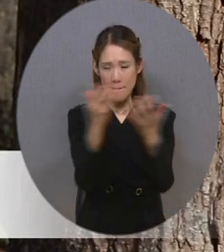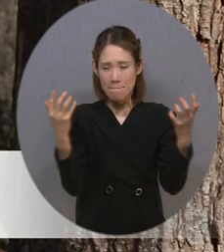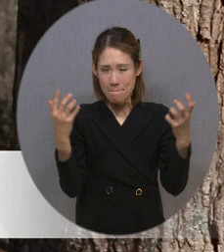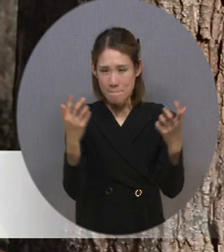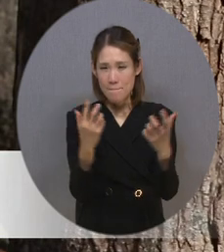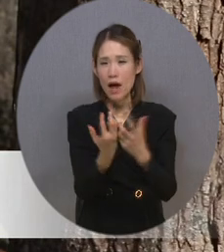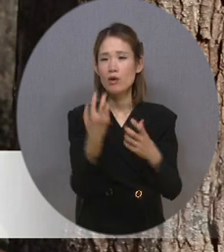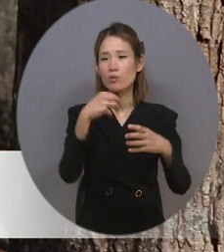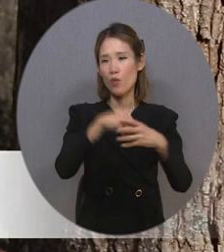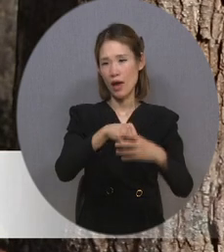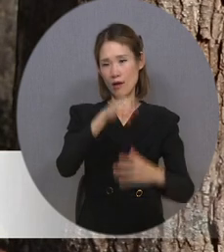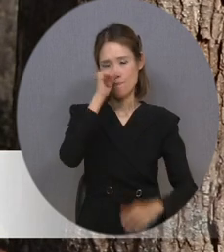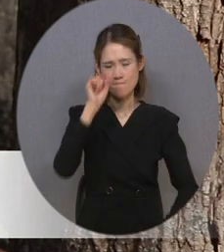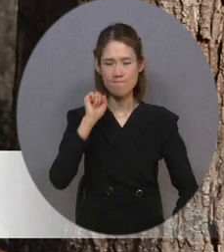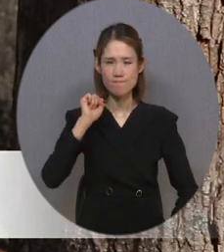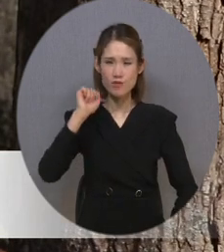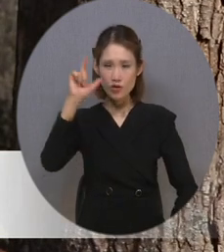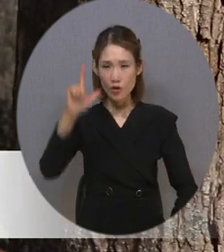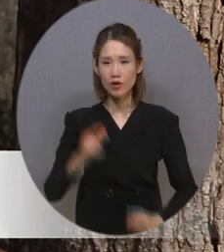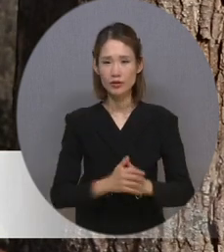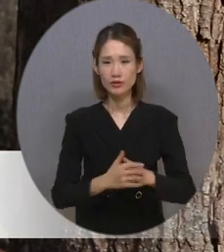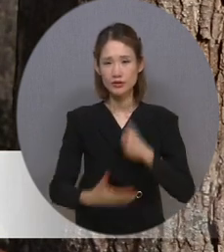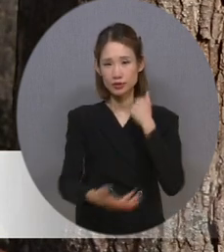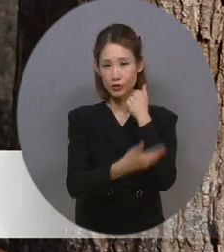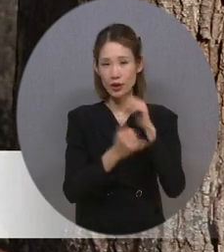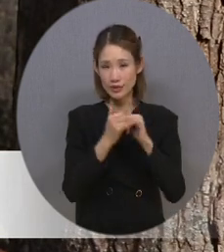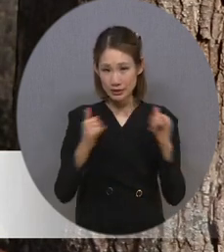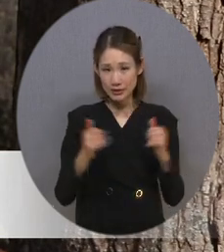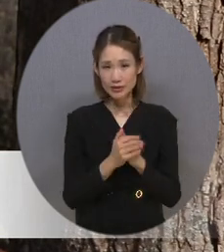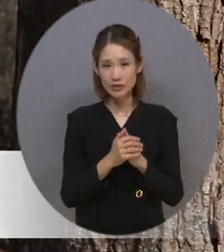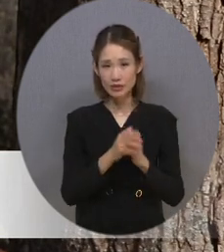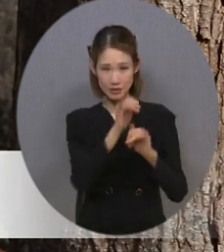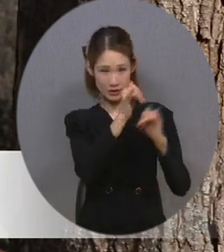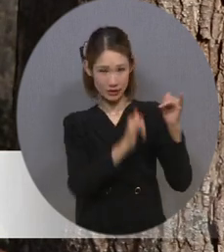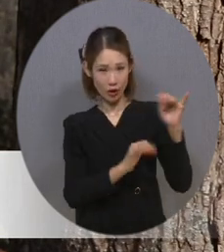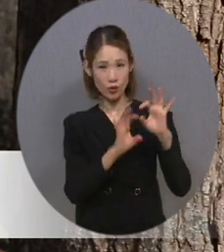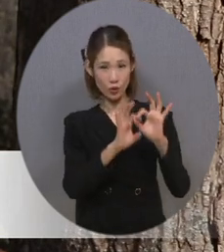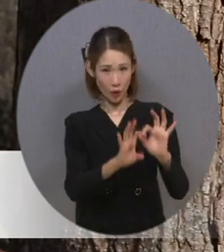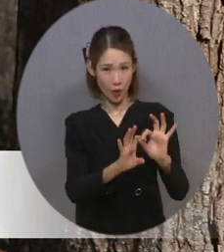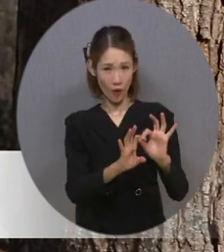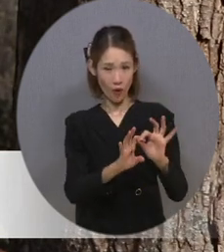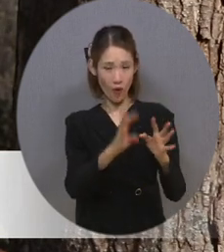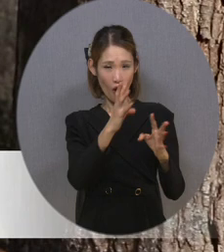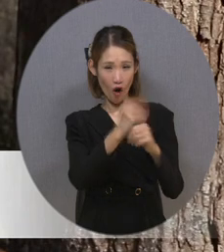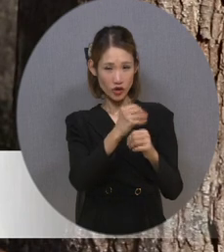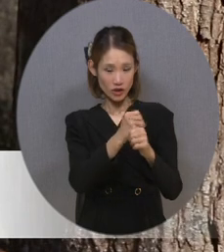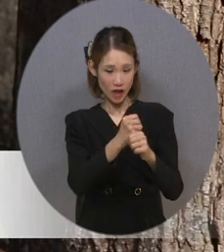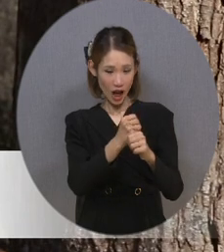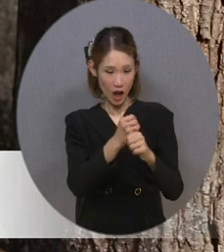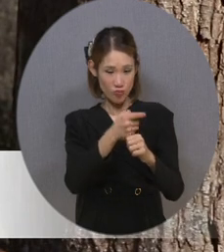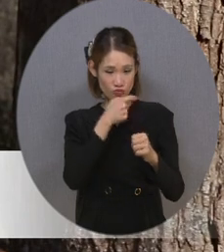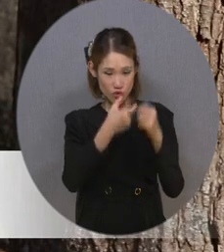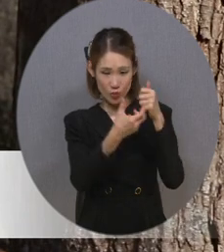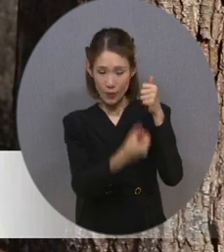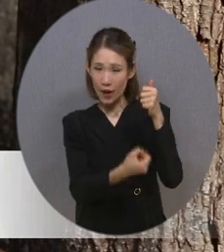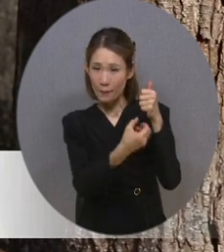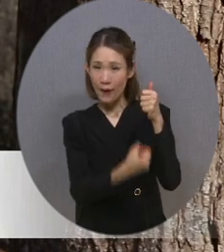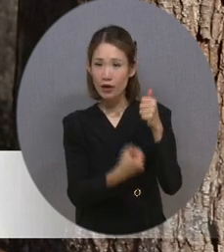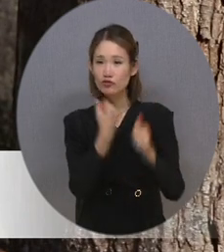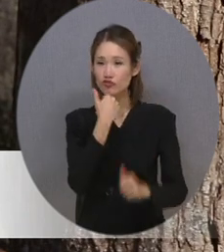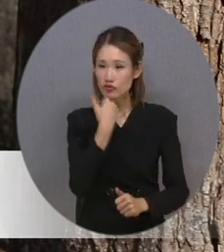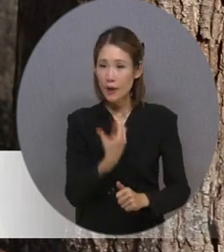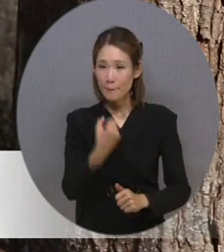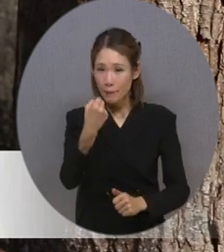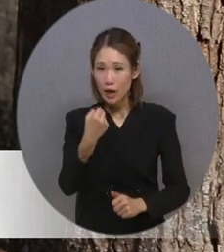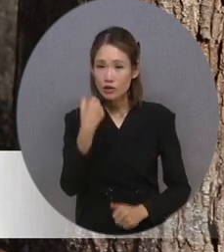월등히 뛰어나며 채취자 이력제를 통하여 언제 채취하고 누가